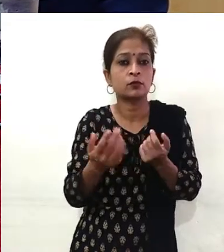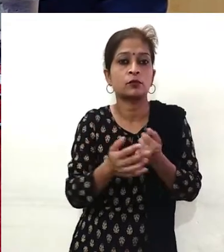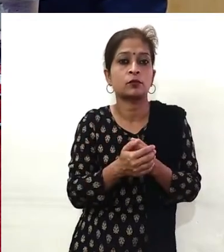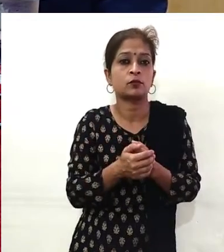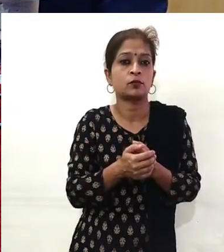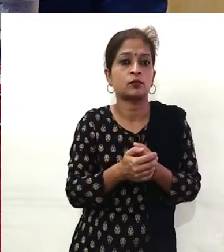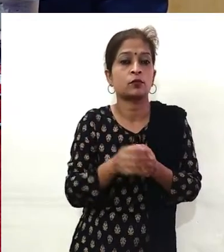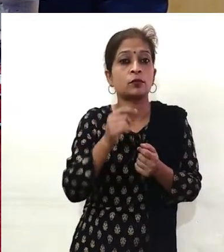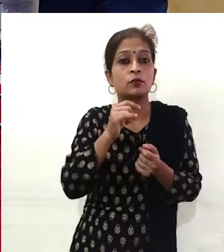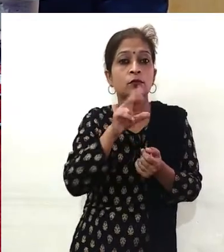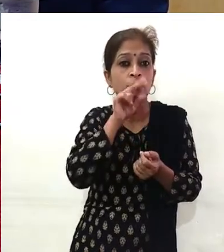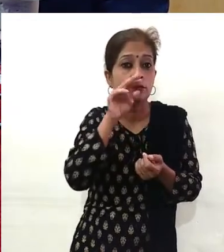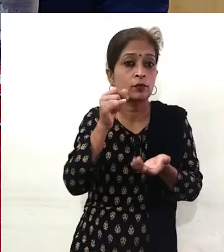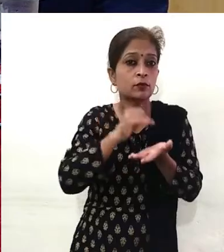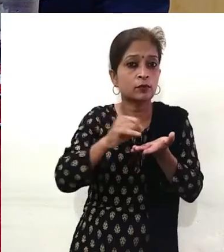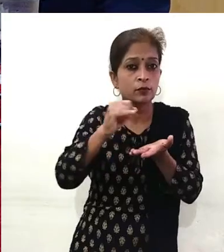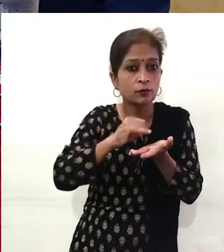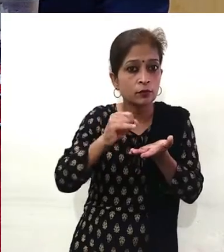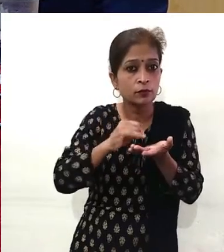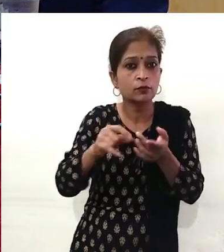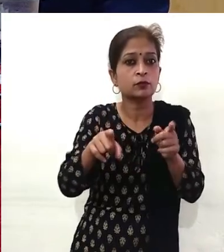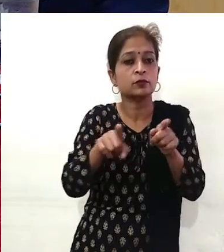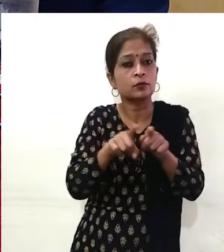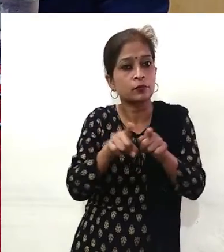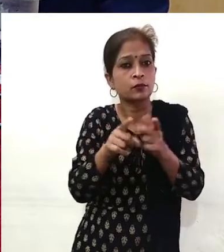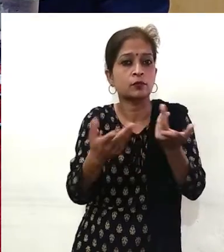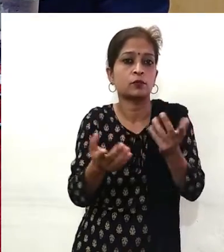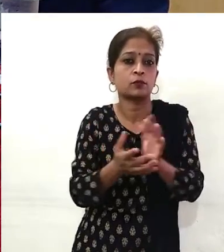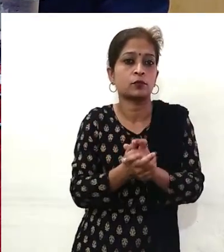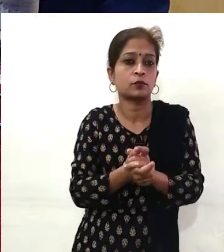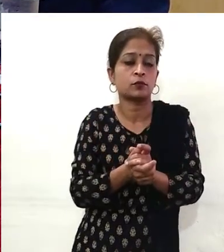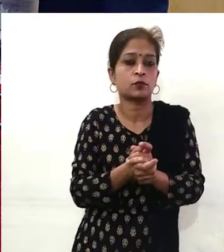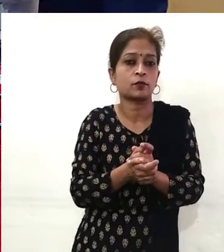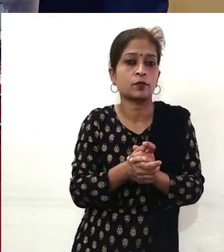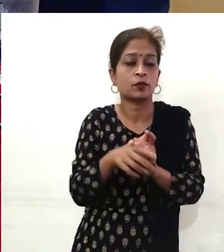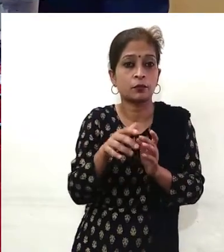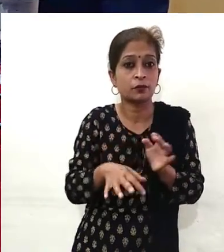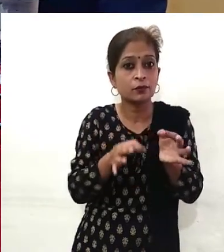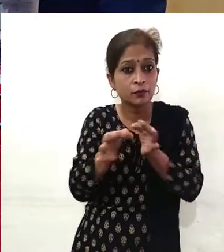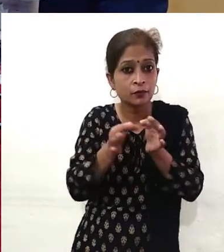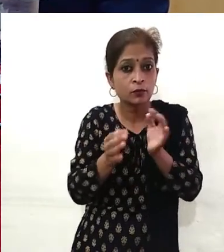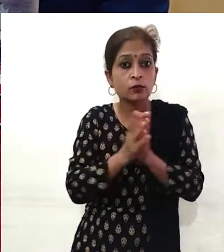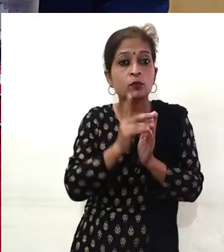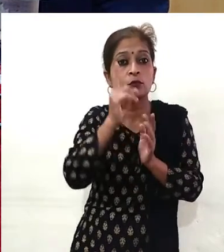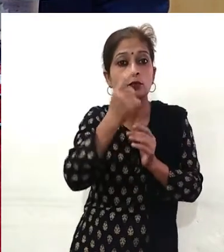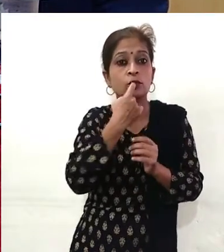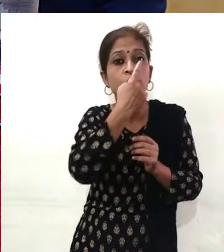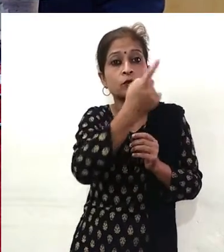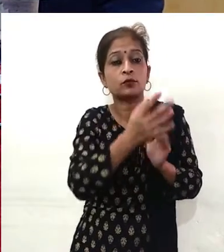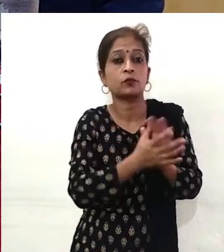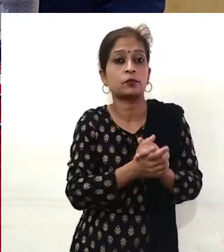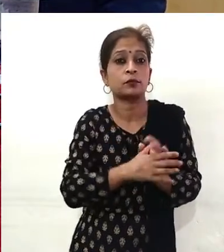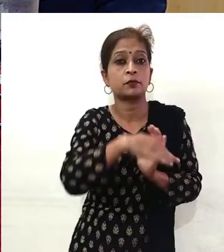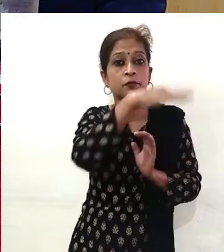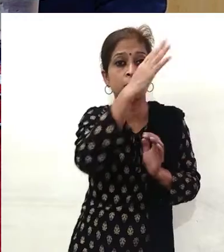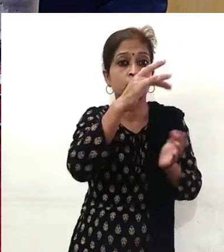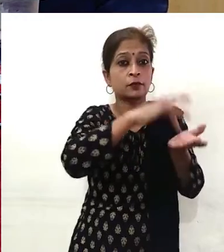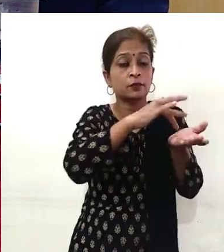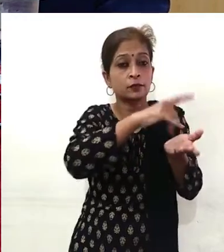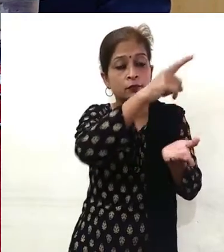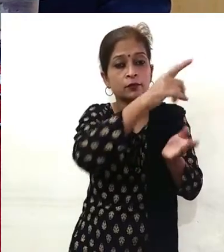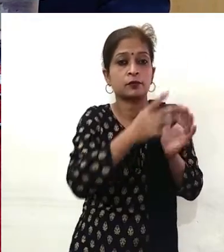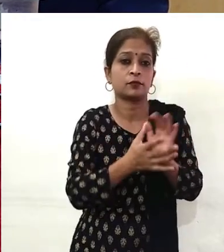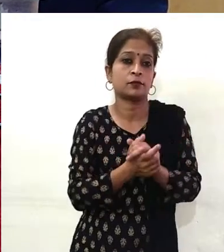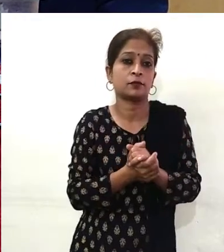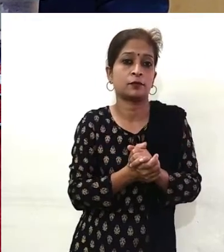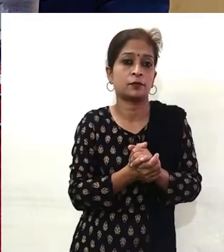ध्यानम नीलाद्रौ शंख मध्ये शतदल कमले रत्न सिंहासनस्त्वं सर्वालंकार युक्तम